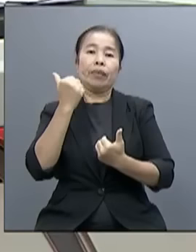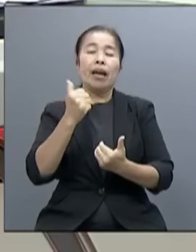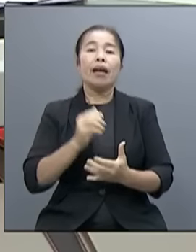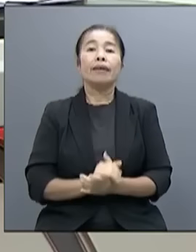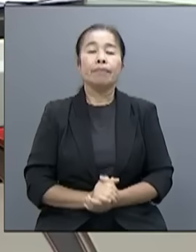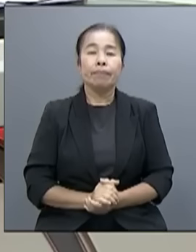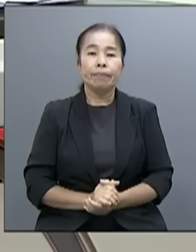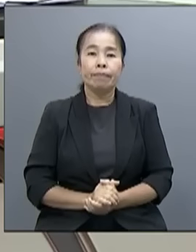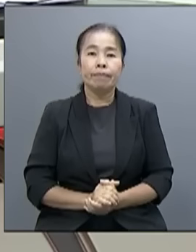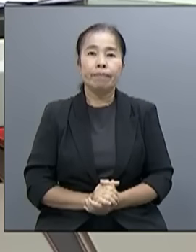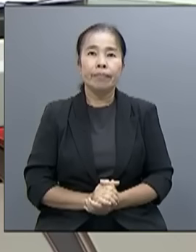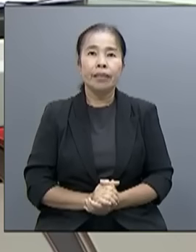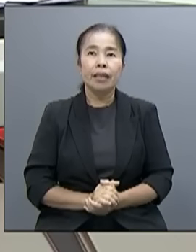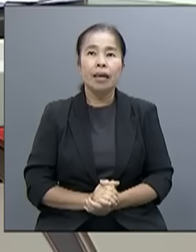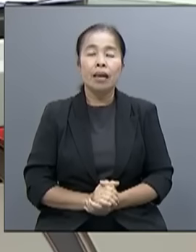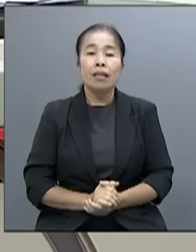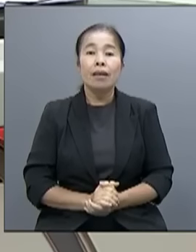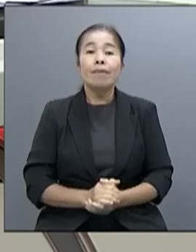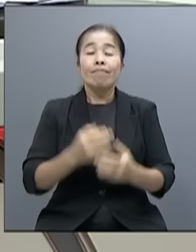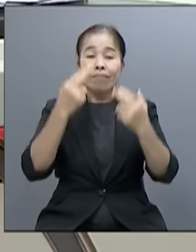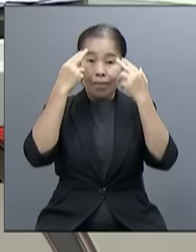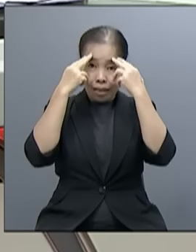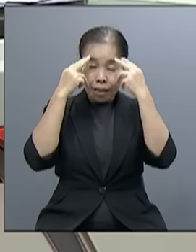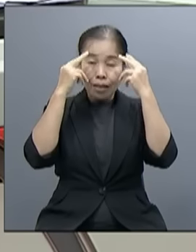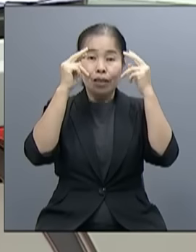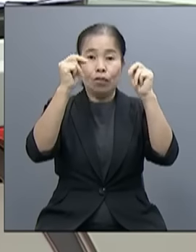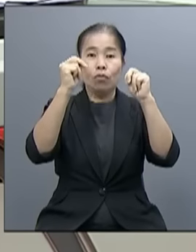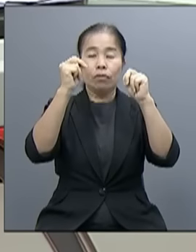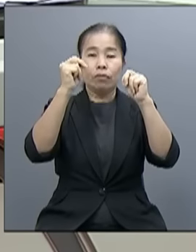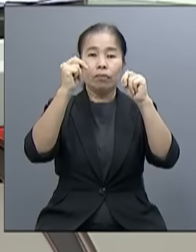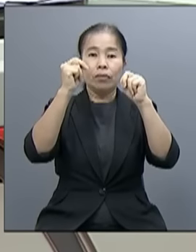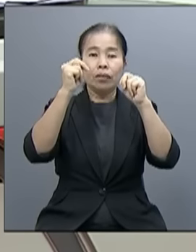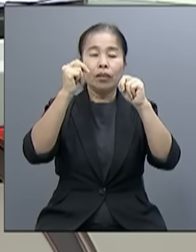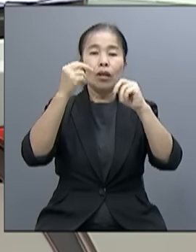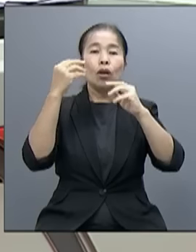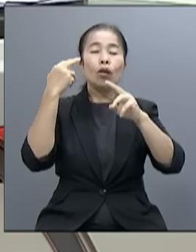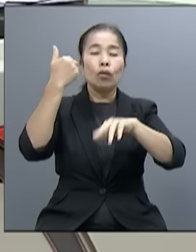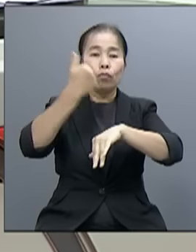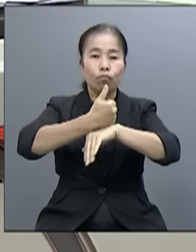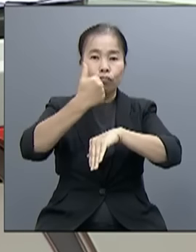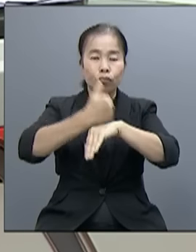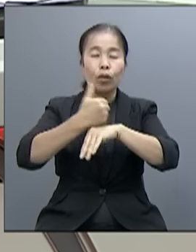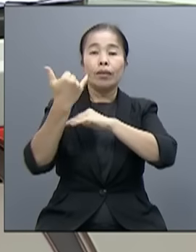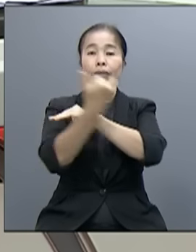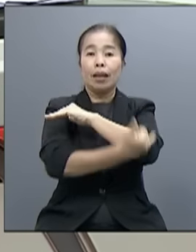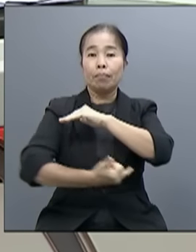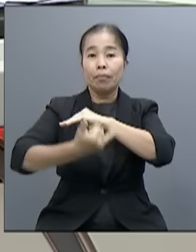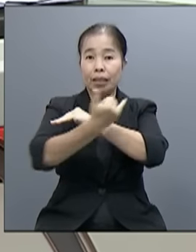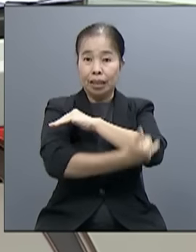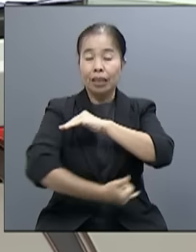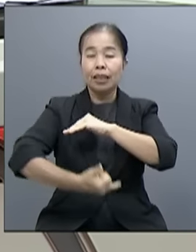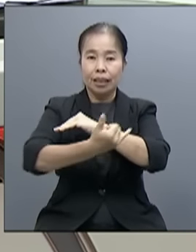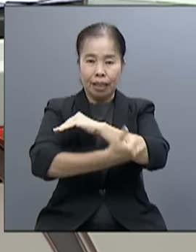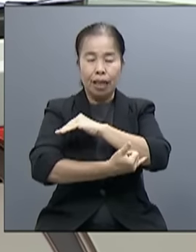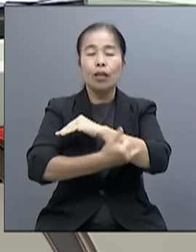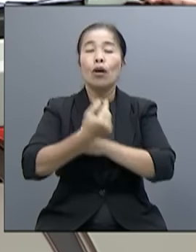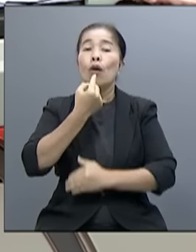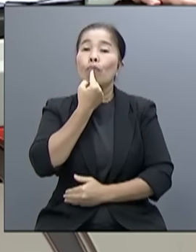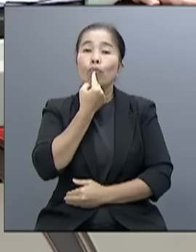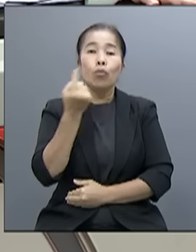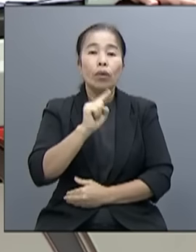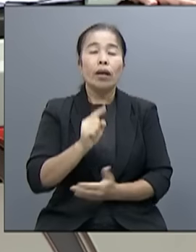คุณผู้ชมเป็นอีกหนึ่งเรื่องที่ทั้งนายกรัฐมนตรีกับรัฐมนตรีว่าการกระทรวงการต่างประเทศคนใหม่ต้องออกมาประสานเสียงพูดเลยนะคะหลังจาก